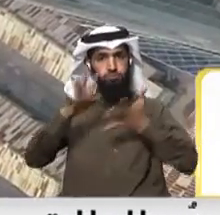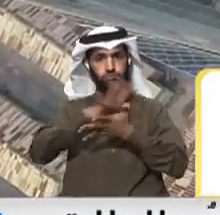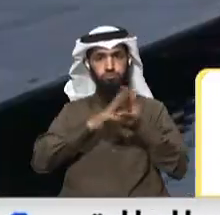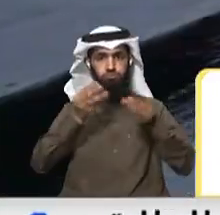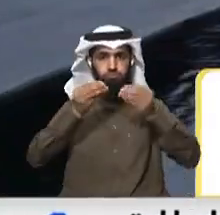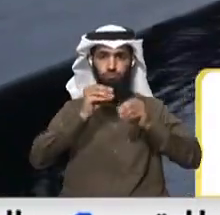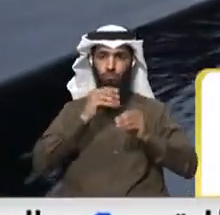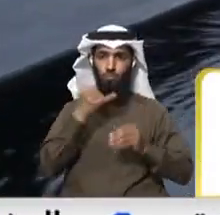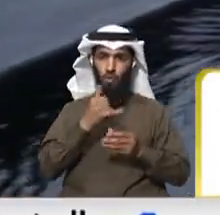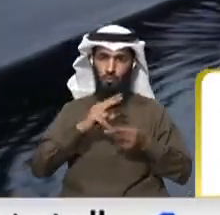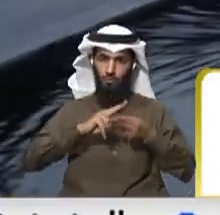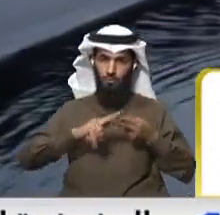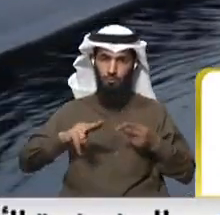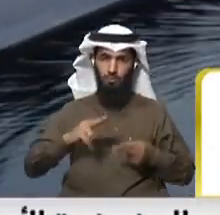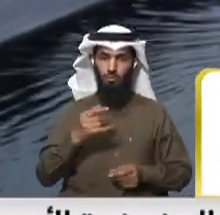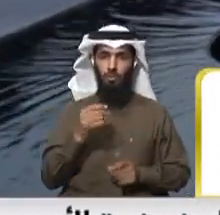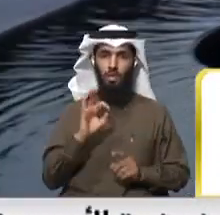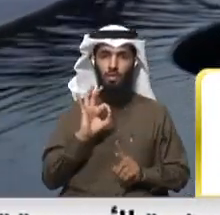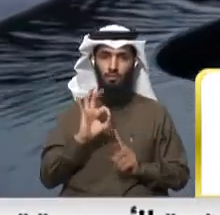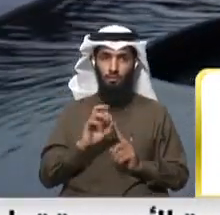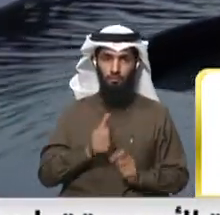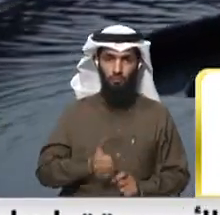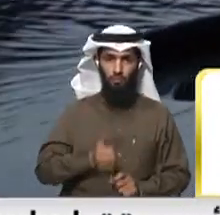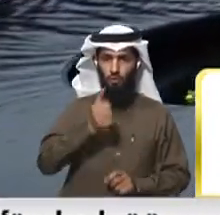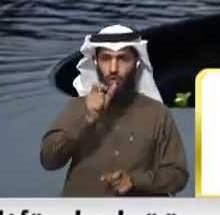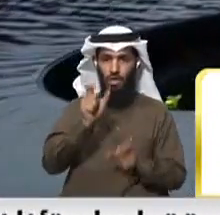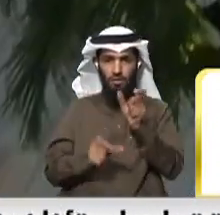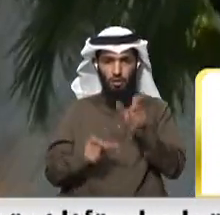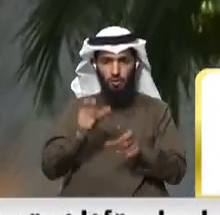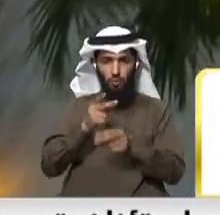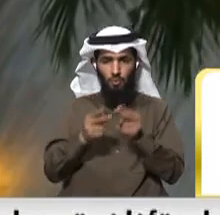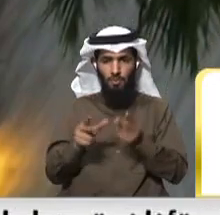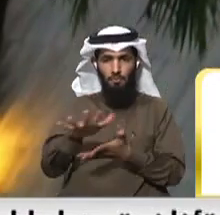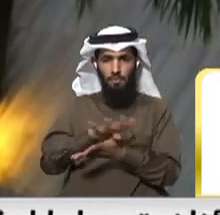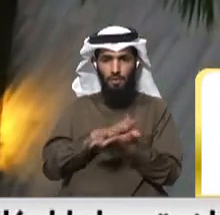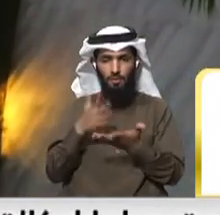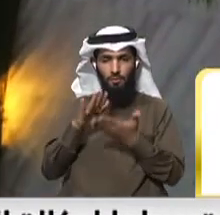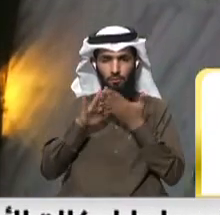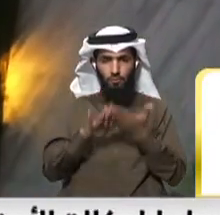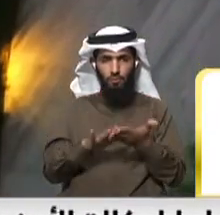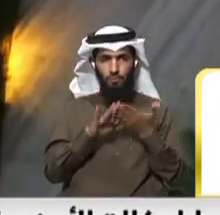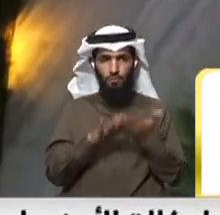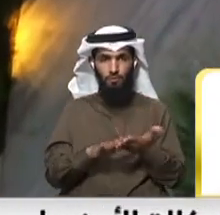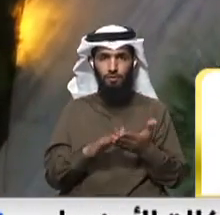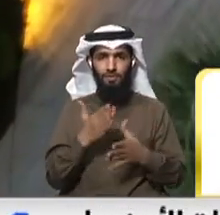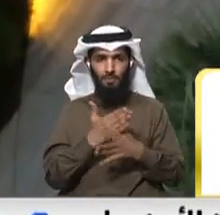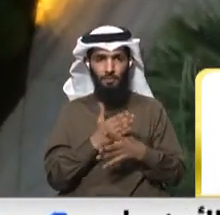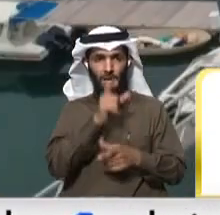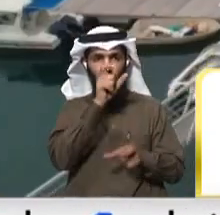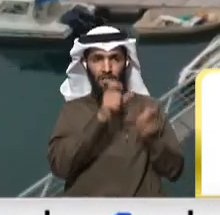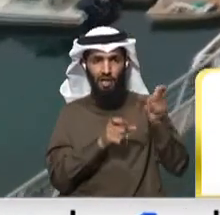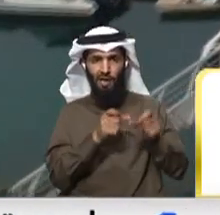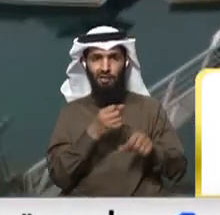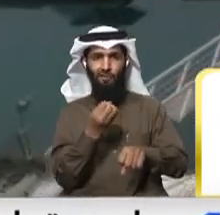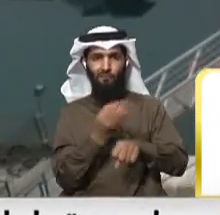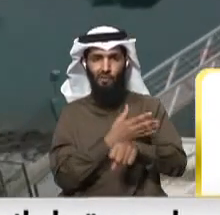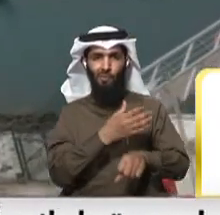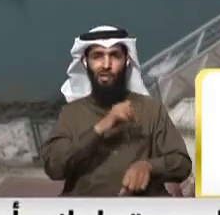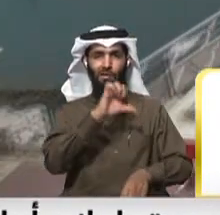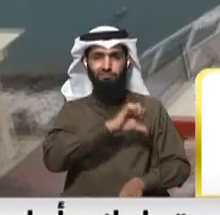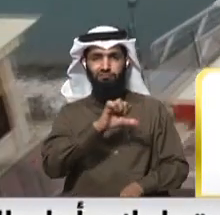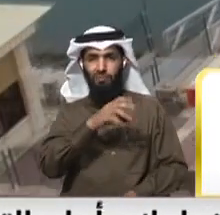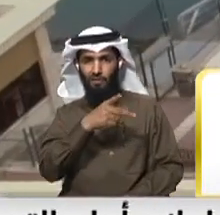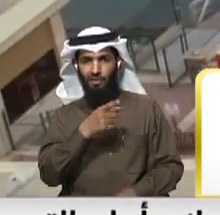جاده ملامسه لمعاناه المواطنين بعد ملاحقه اوجه الفساد وايجاد فرص